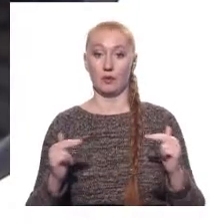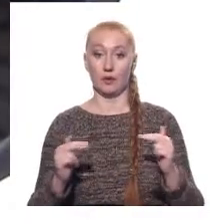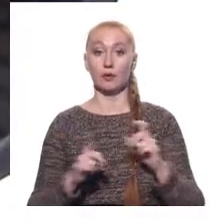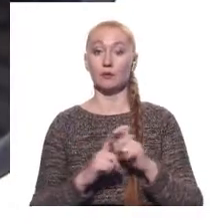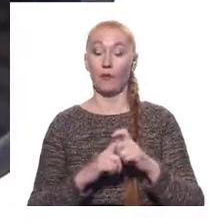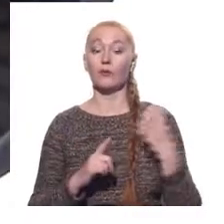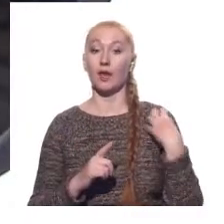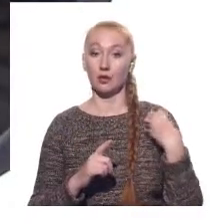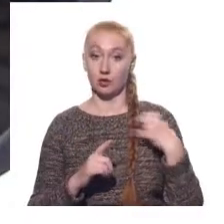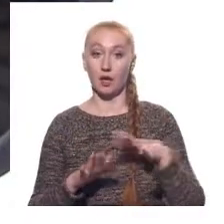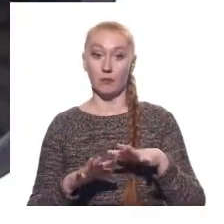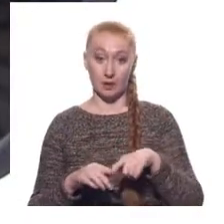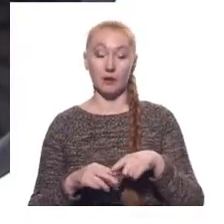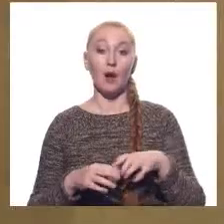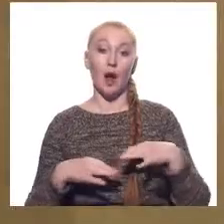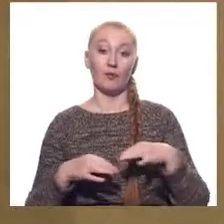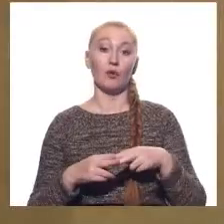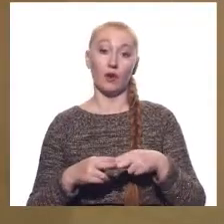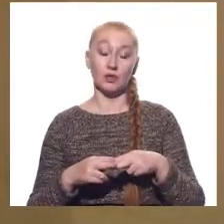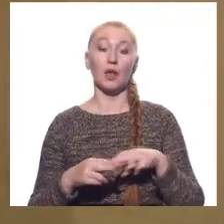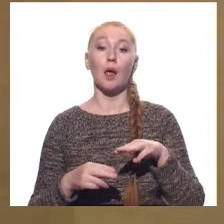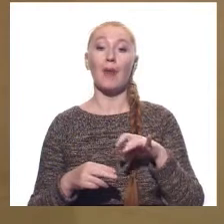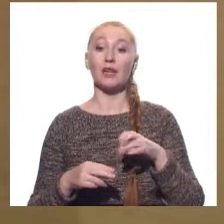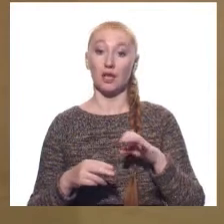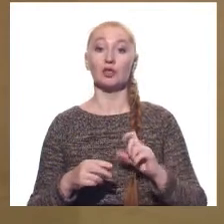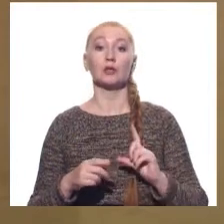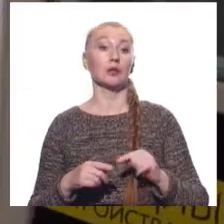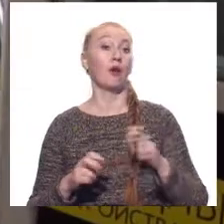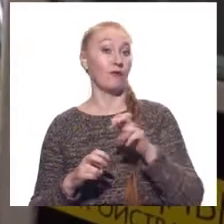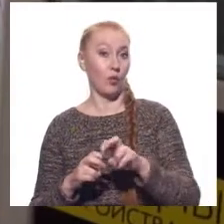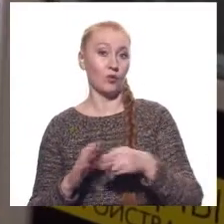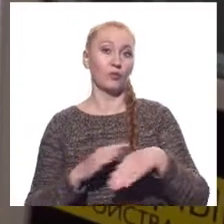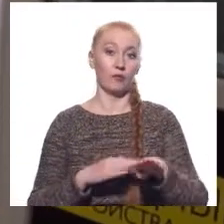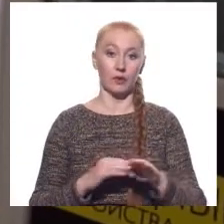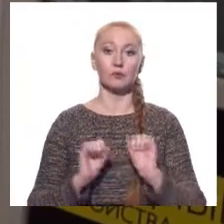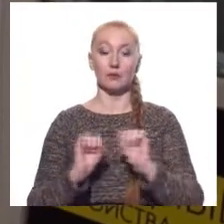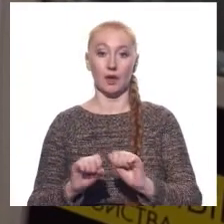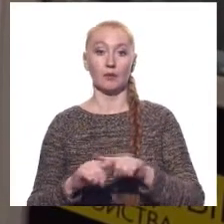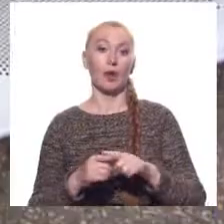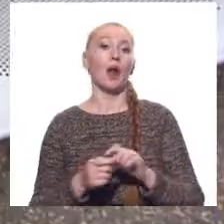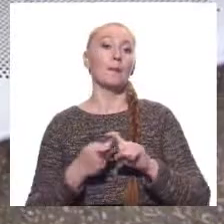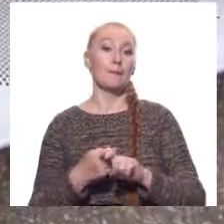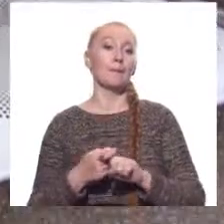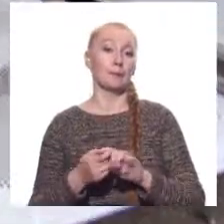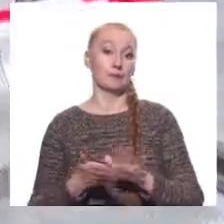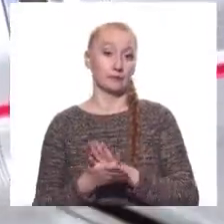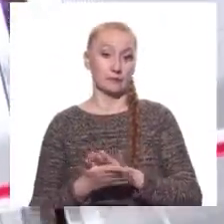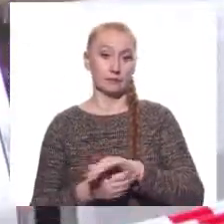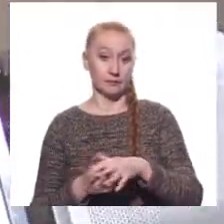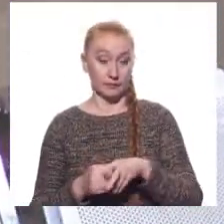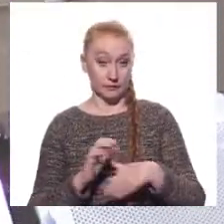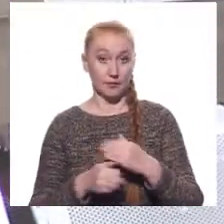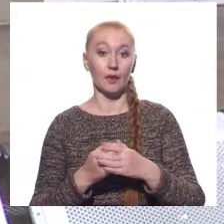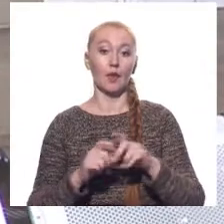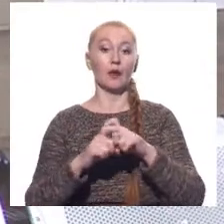словами начальниці місцевого автовокзалу Інни Мар'янченко, на вході та виході зі станції встановили засоби обеззараження рук. Біля кас нанесені відмітки